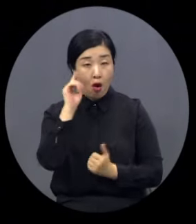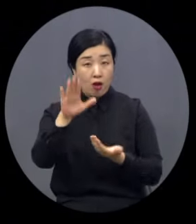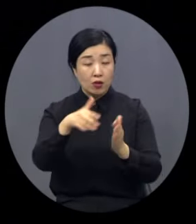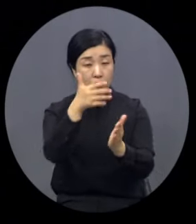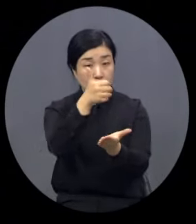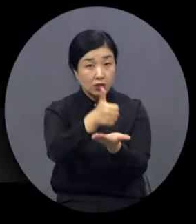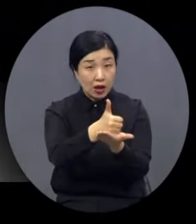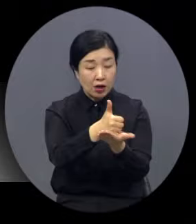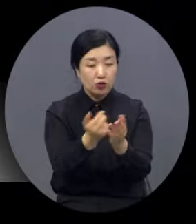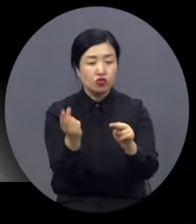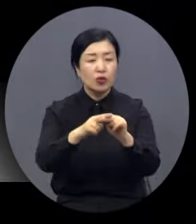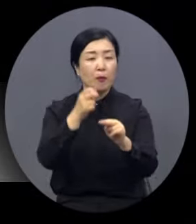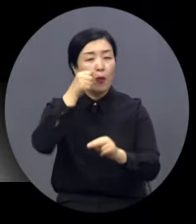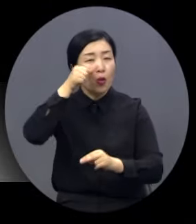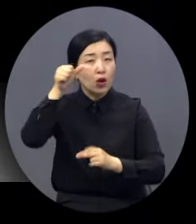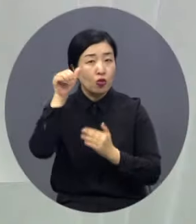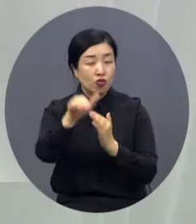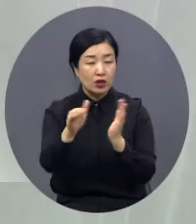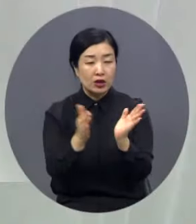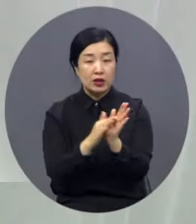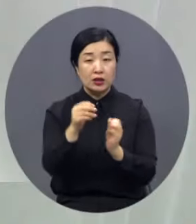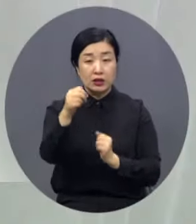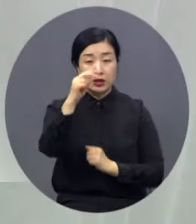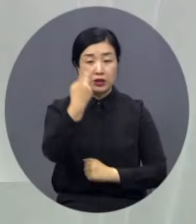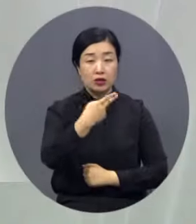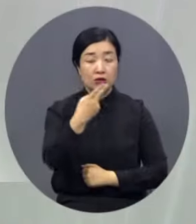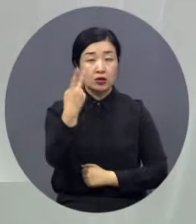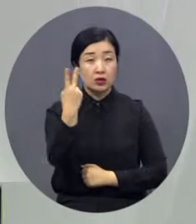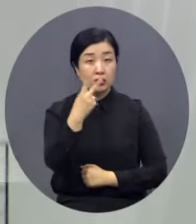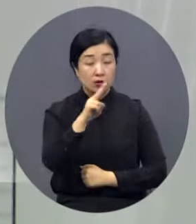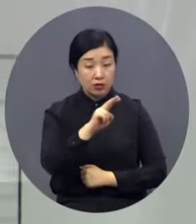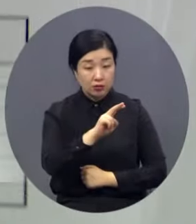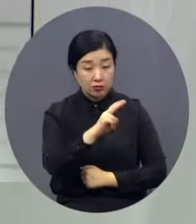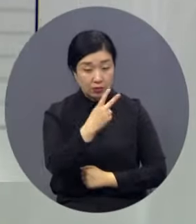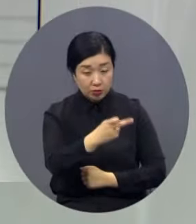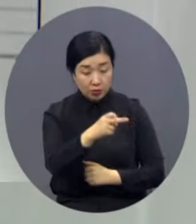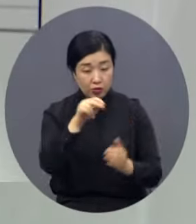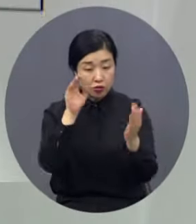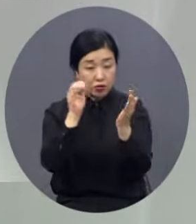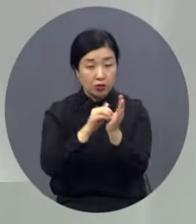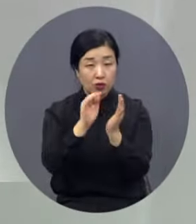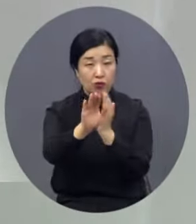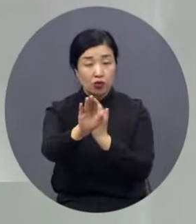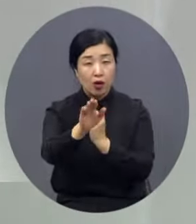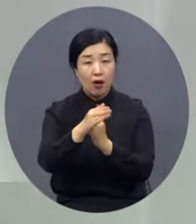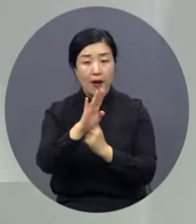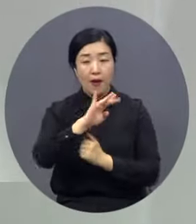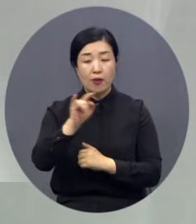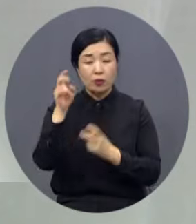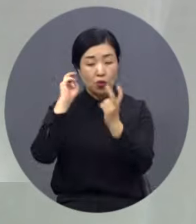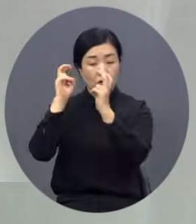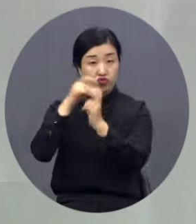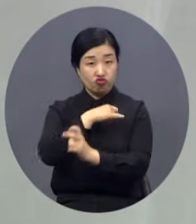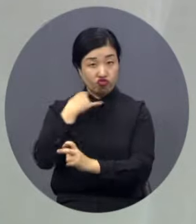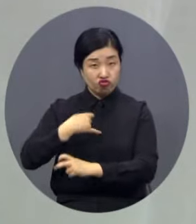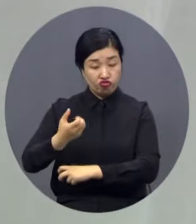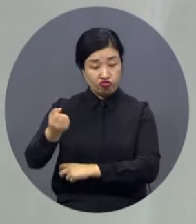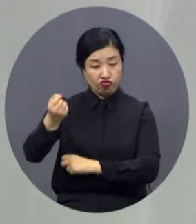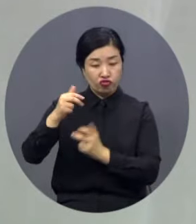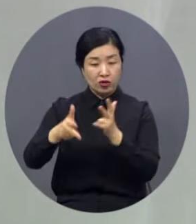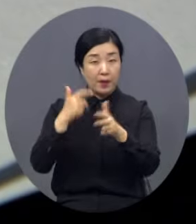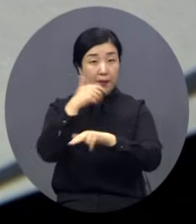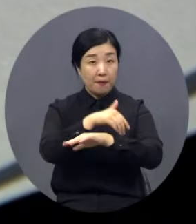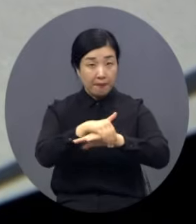있습니다 인 2022년 12월 제주도가 변경해 준 백통신원 리조트의 사업